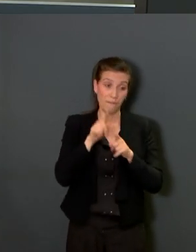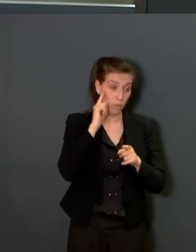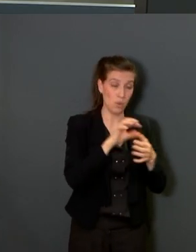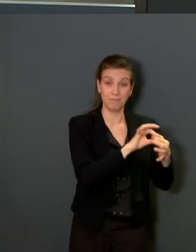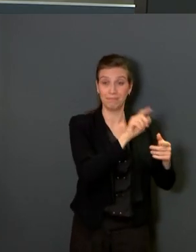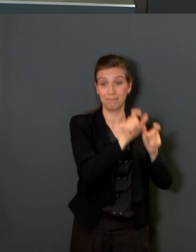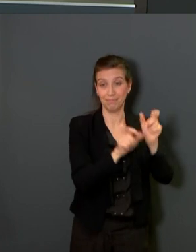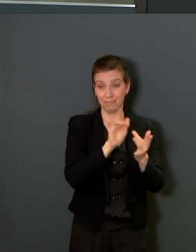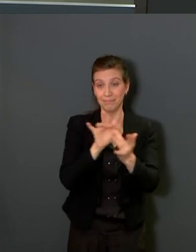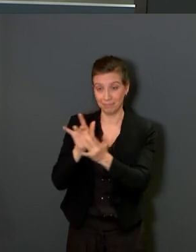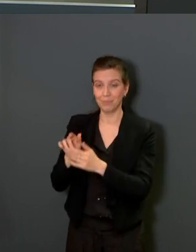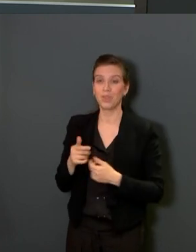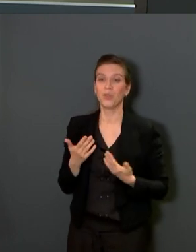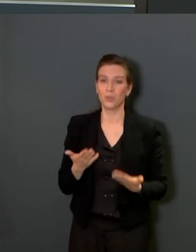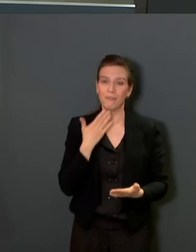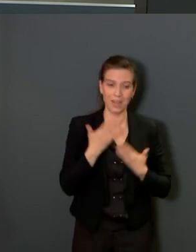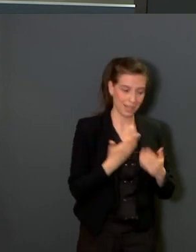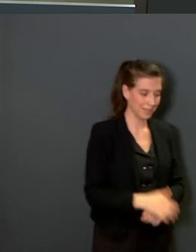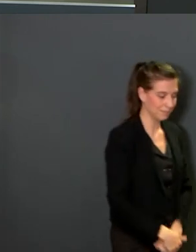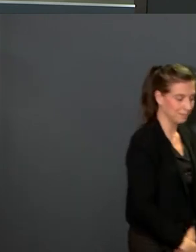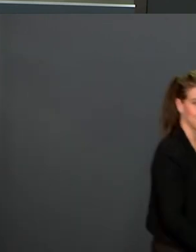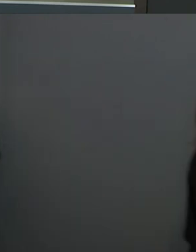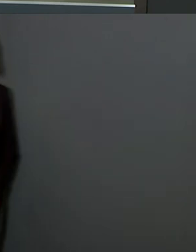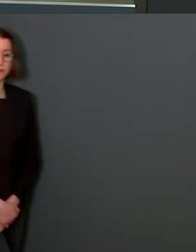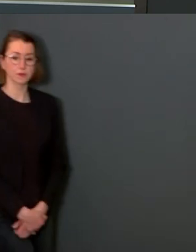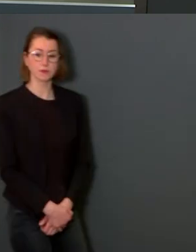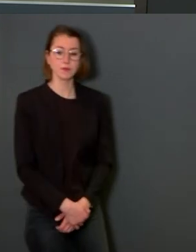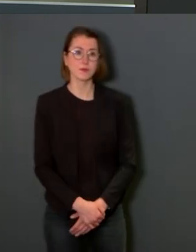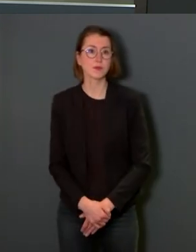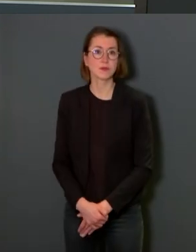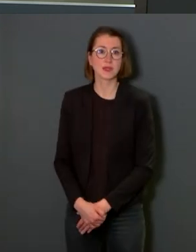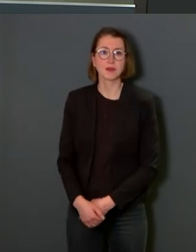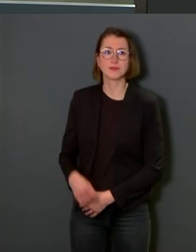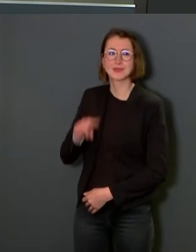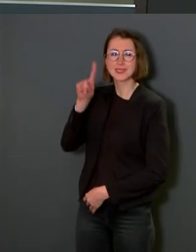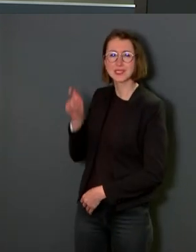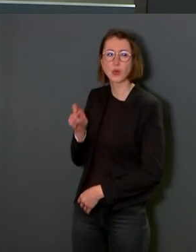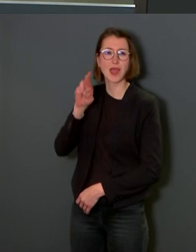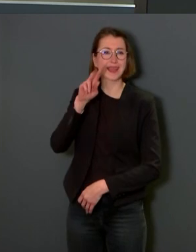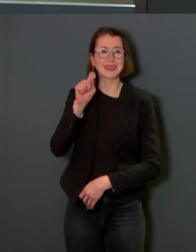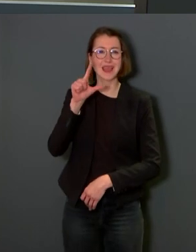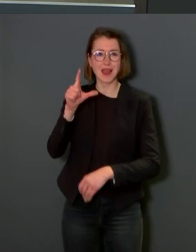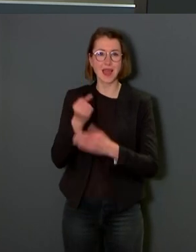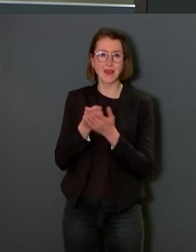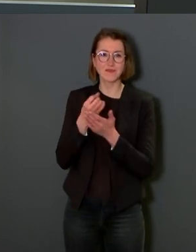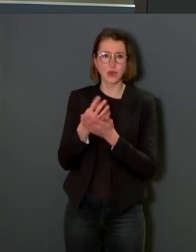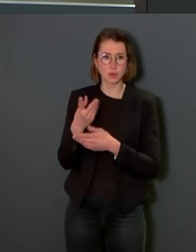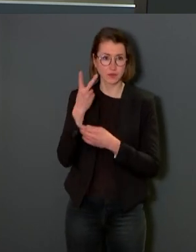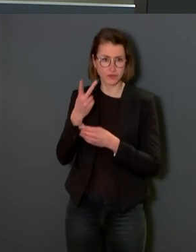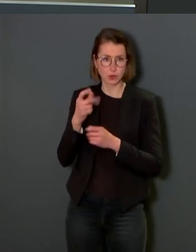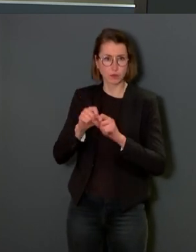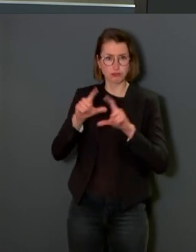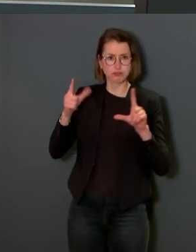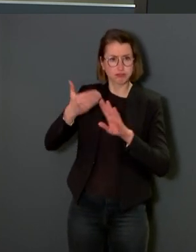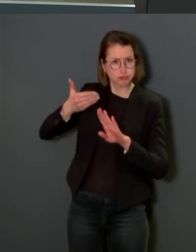Antonio Solimando pour RTL Info. Est-ce que les images des fêtes de jeunes ces derniers jours ont influencé votre décision? C'est ma première question.